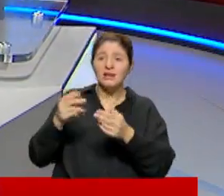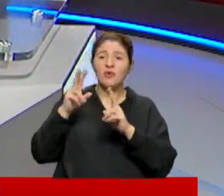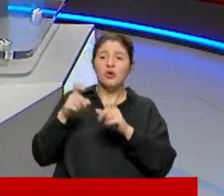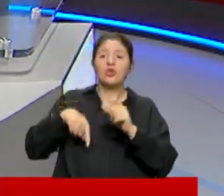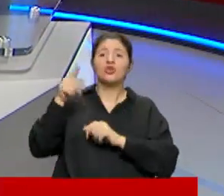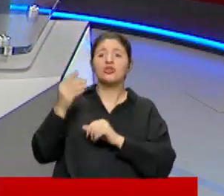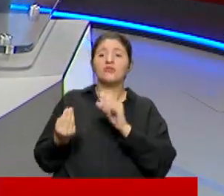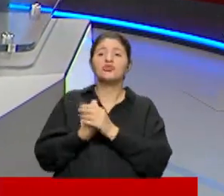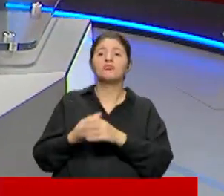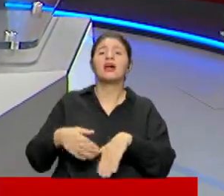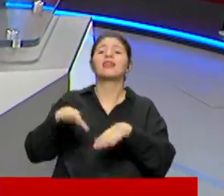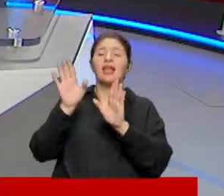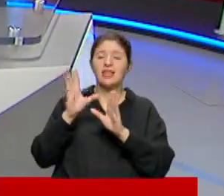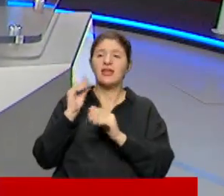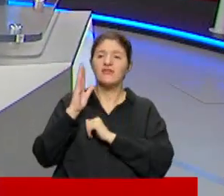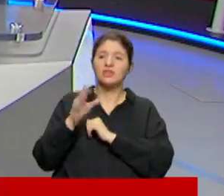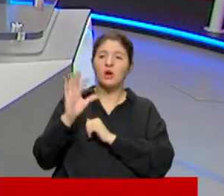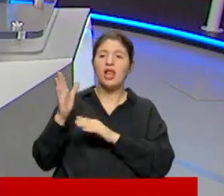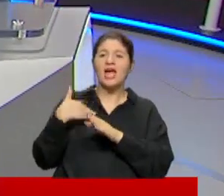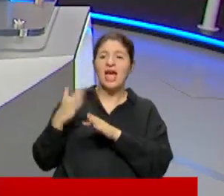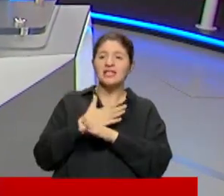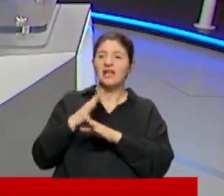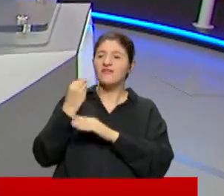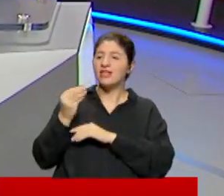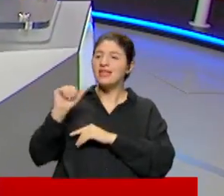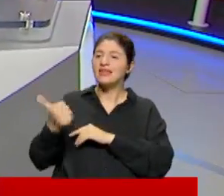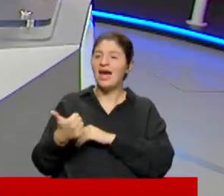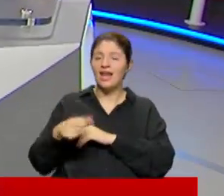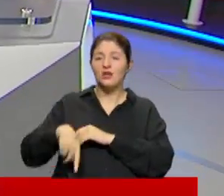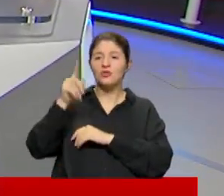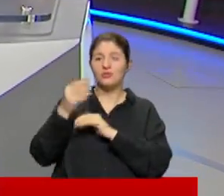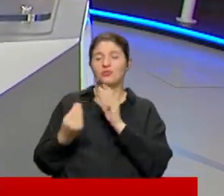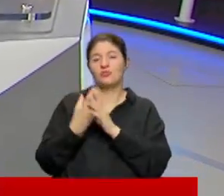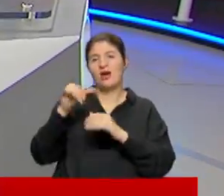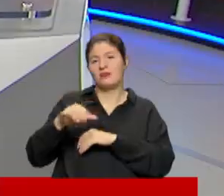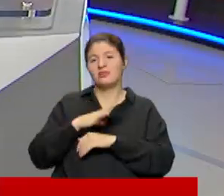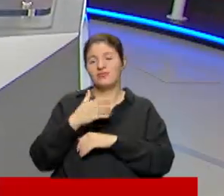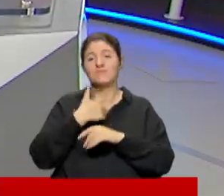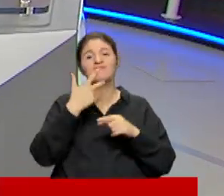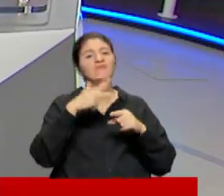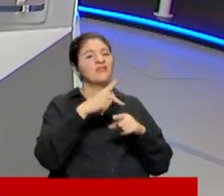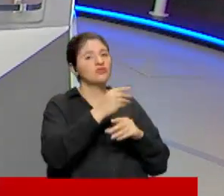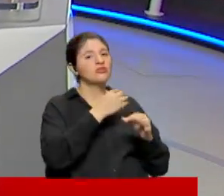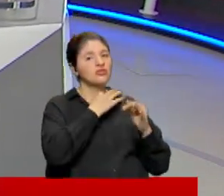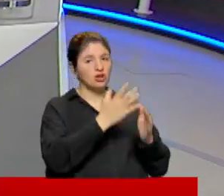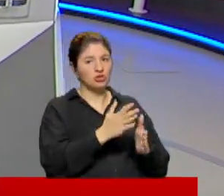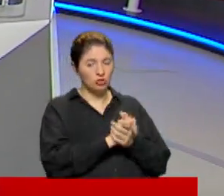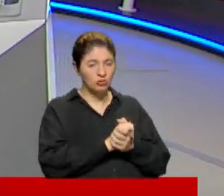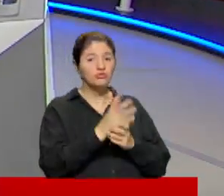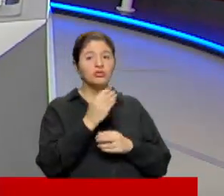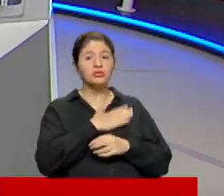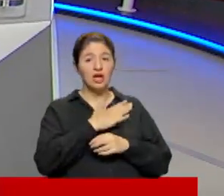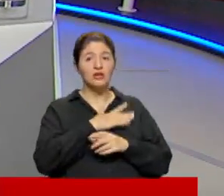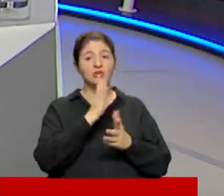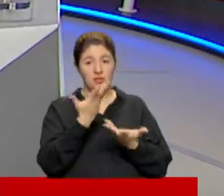konusuyla gündeme gelmek değil de daha çok böyle eserlere verdiği kıymetle gündeme gelmeyi hak ediyoruz Zafer söken Çok teşekkür ediyorum Çok sağ